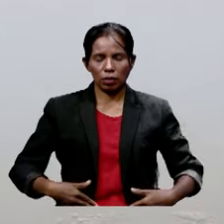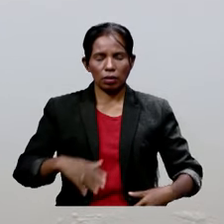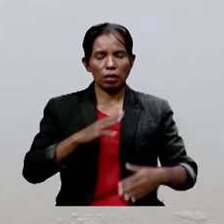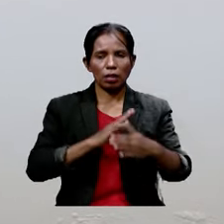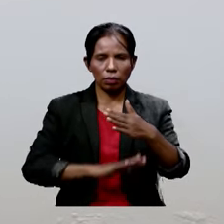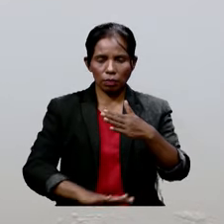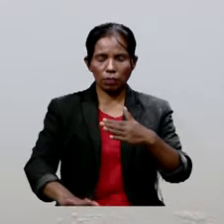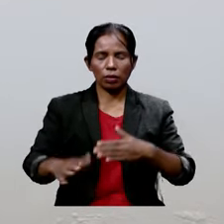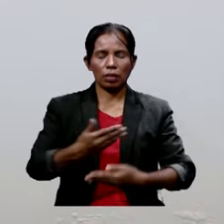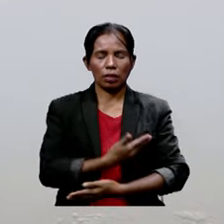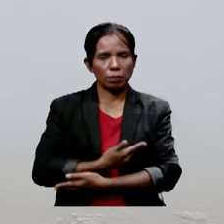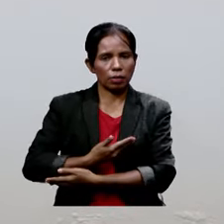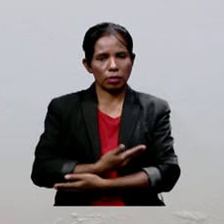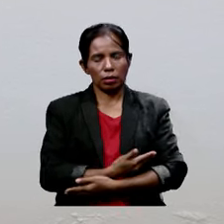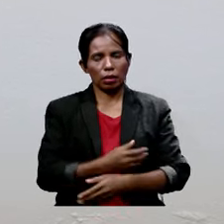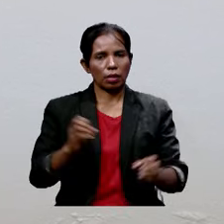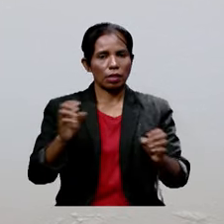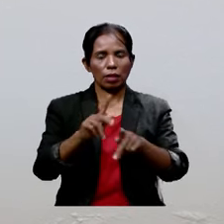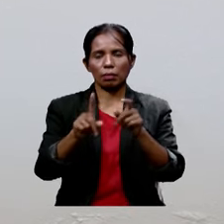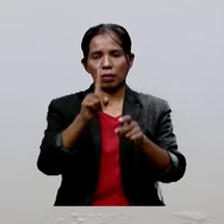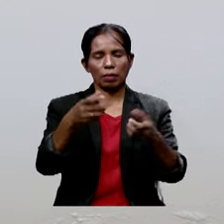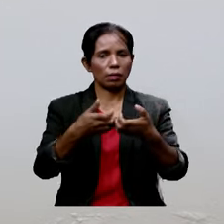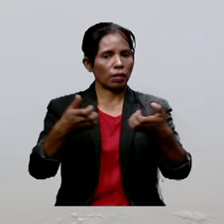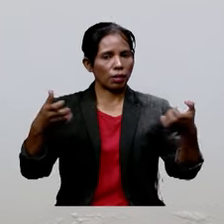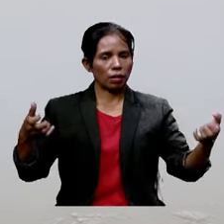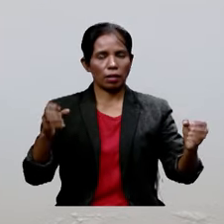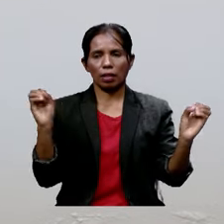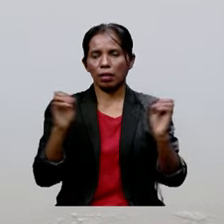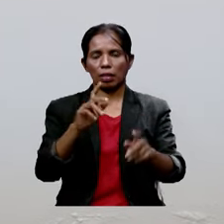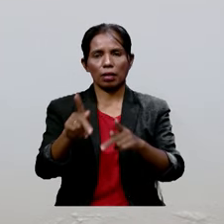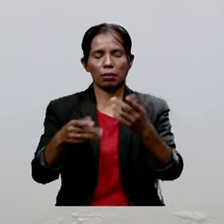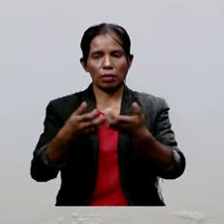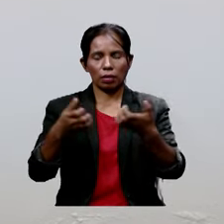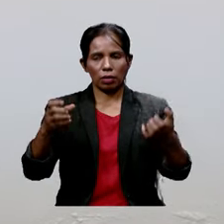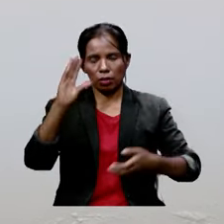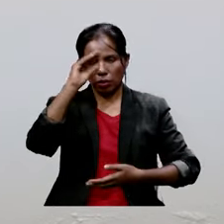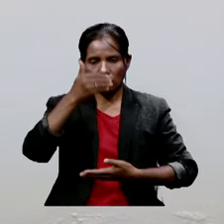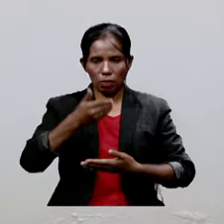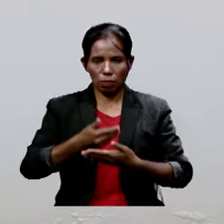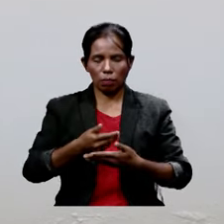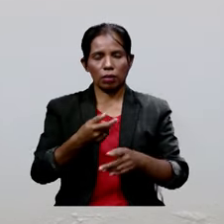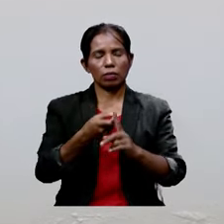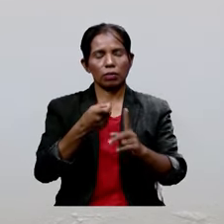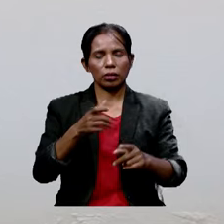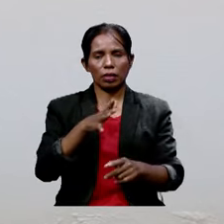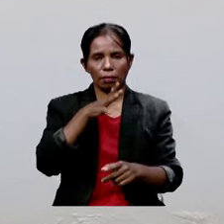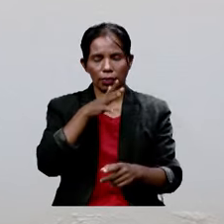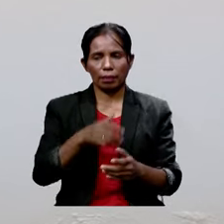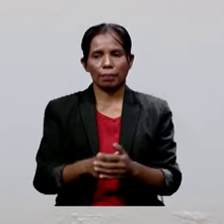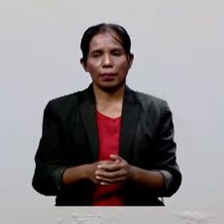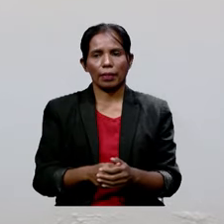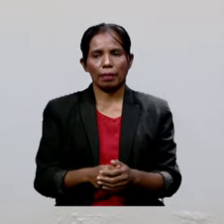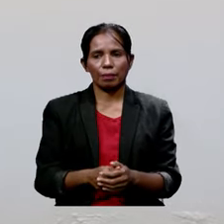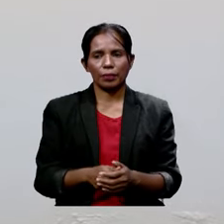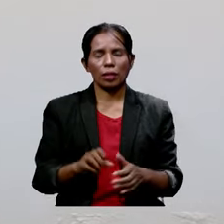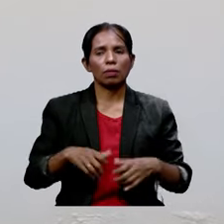kida ne la iya e maida bele haketak nian la iya e maida ne bele haketak nini oane usinian tamida ne mak nia lahusi agora